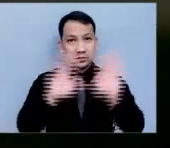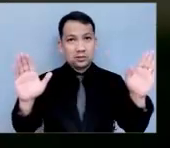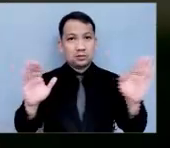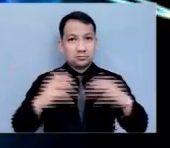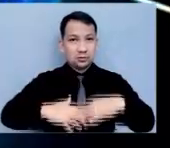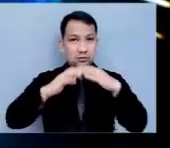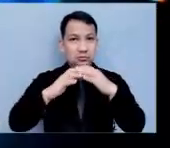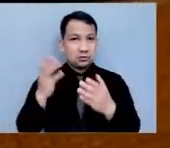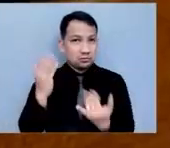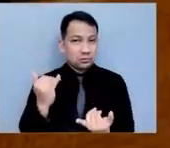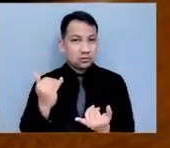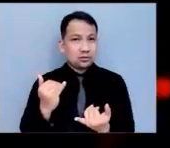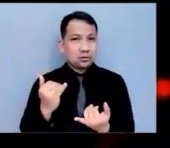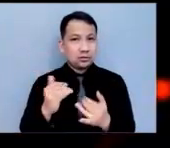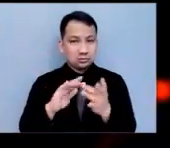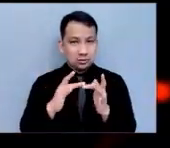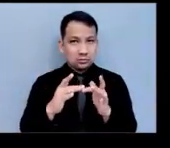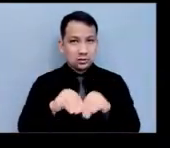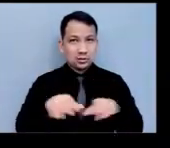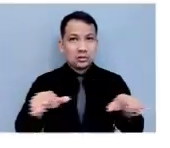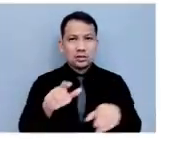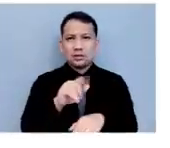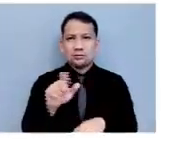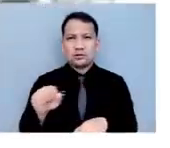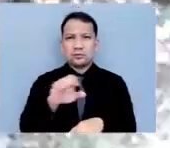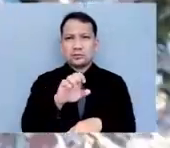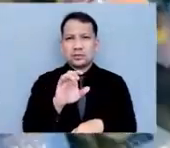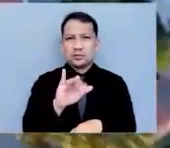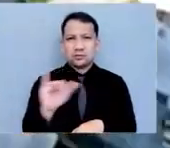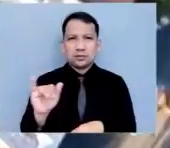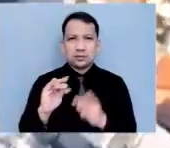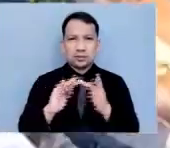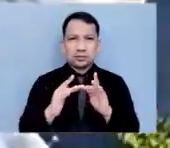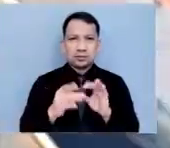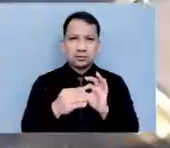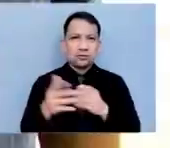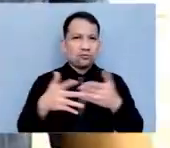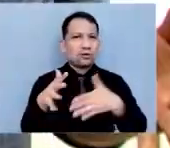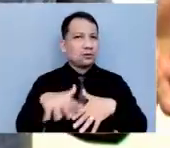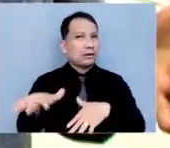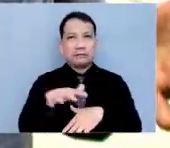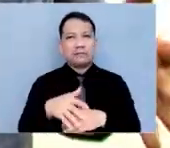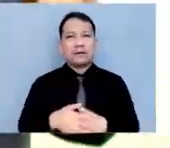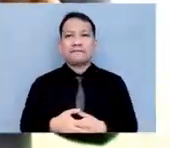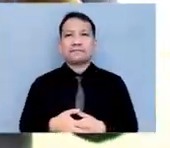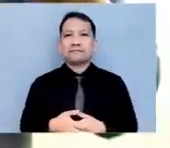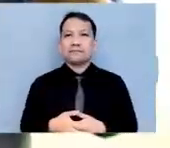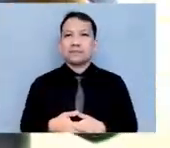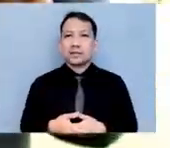sa panahon ng email, messenger, Amazon, eBay at digital na kung ano-ano pa? Dahil